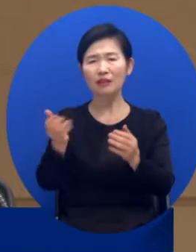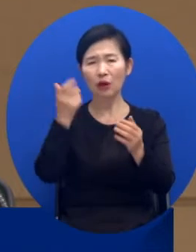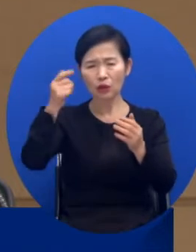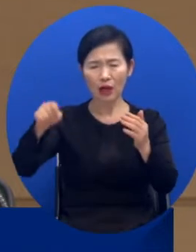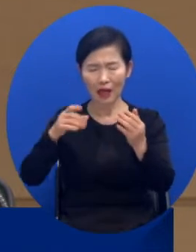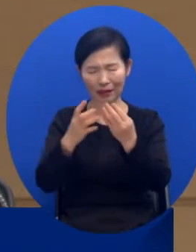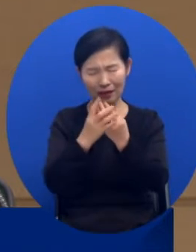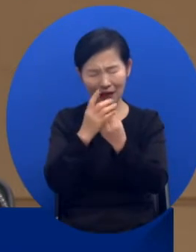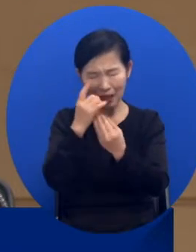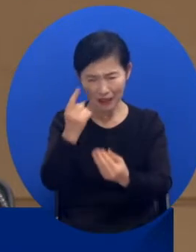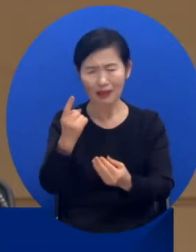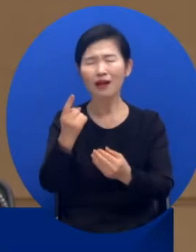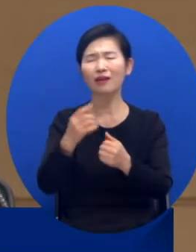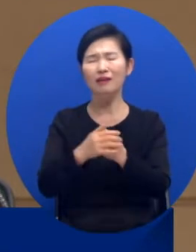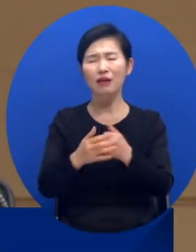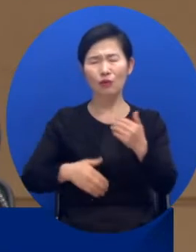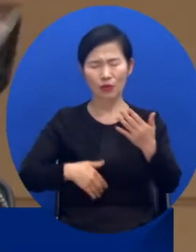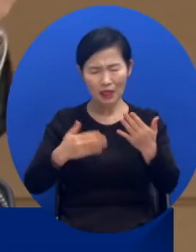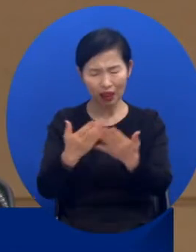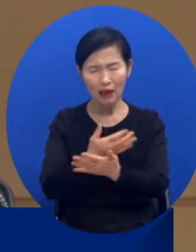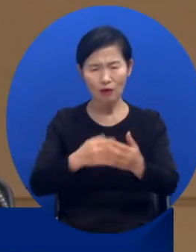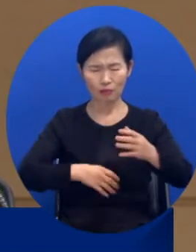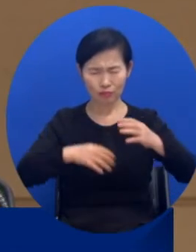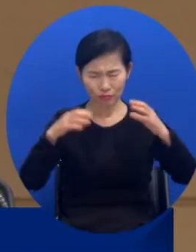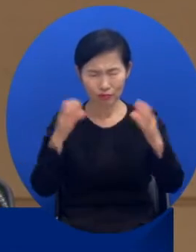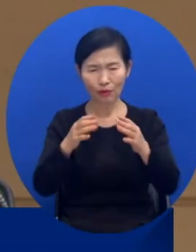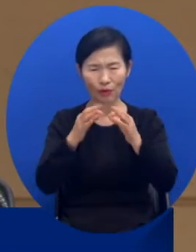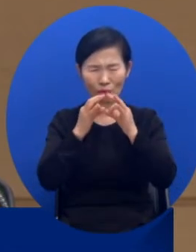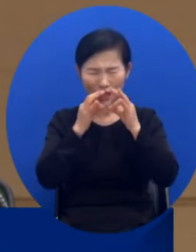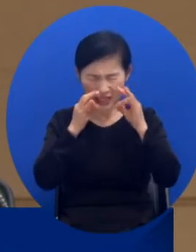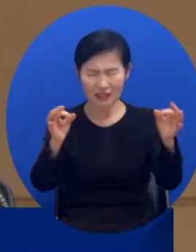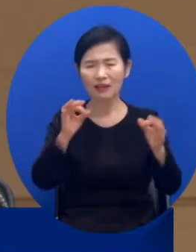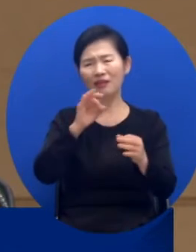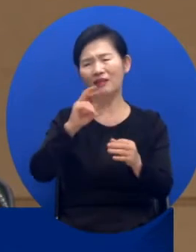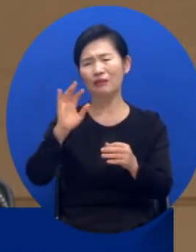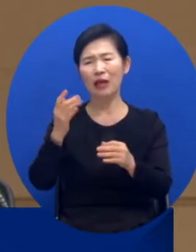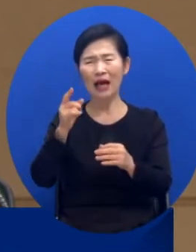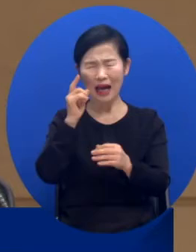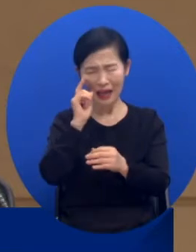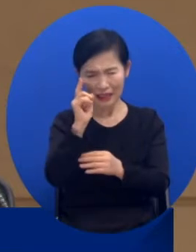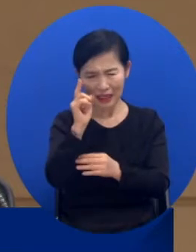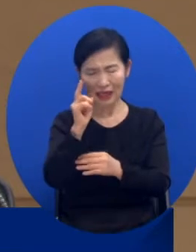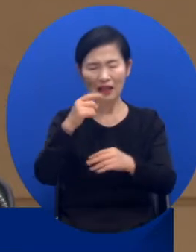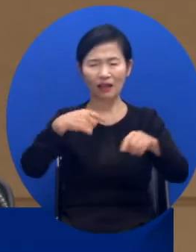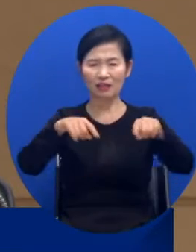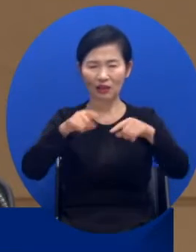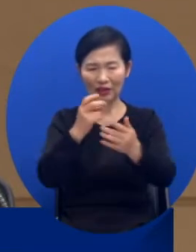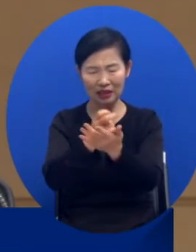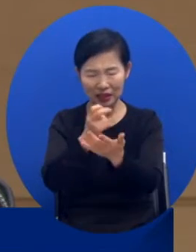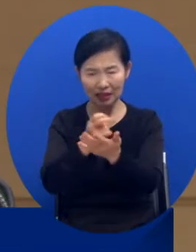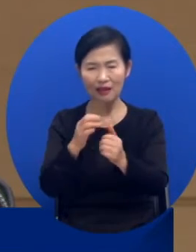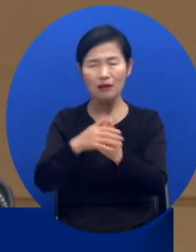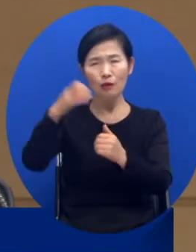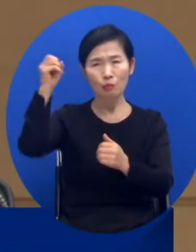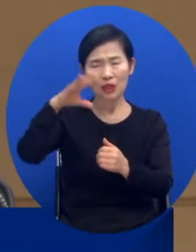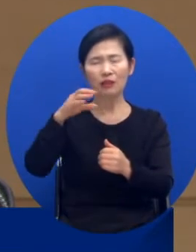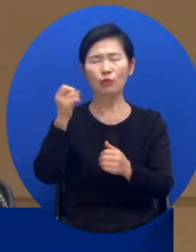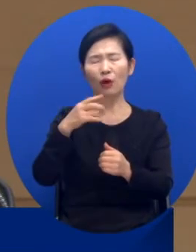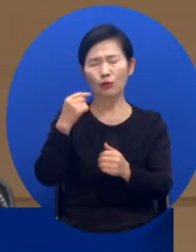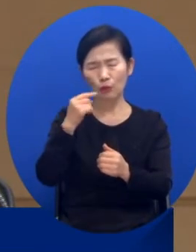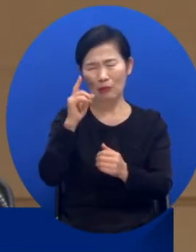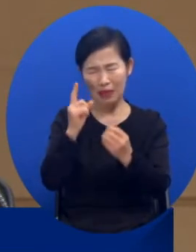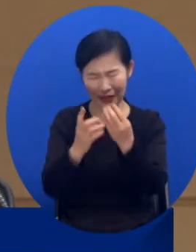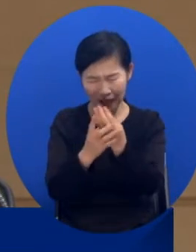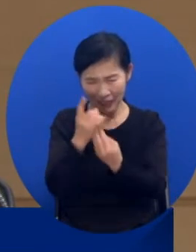4대 해도 기도 안 돼 음핵 여의도 묶지 안되고 매치하여 살아 딸 하나 에 정체 하나의 소리 빛 까지고 하다가 안 돼 우야